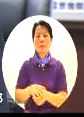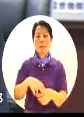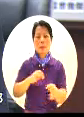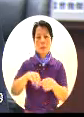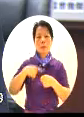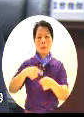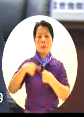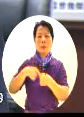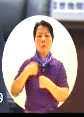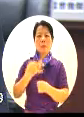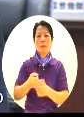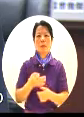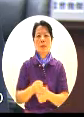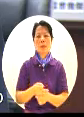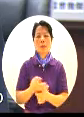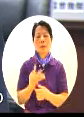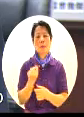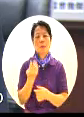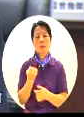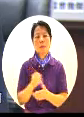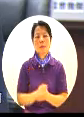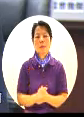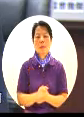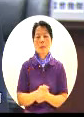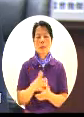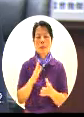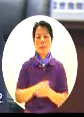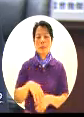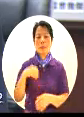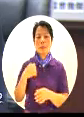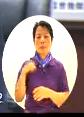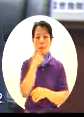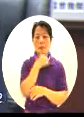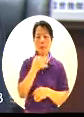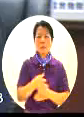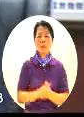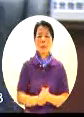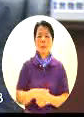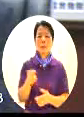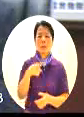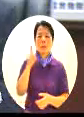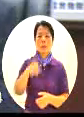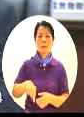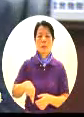哈是多少？我们新台币是